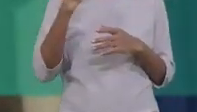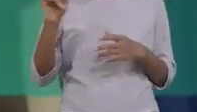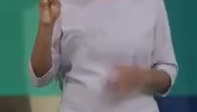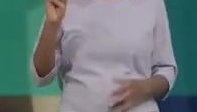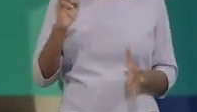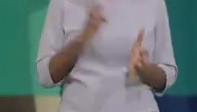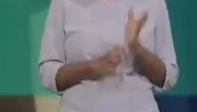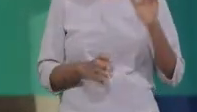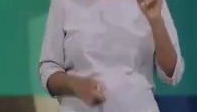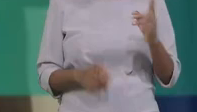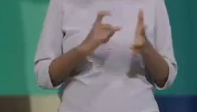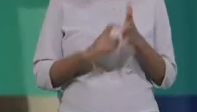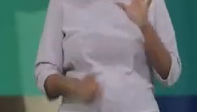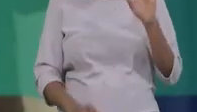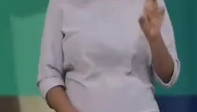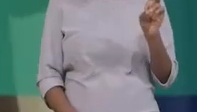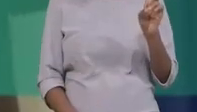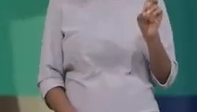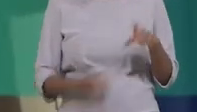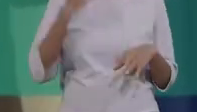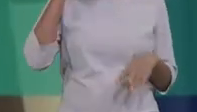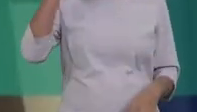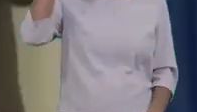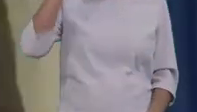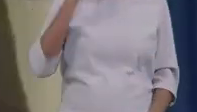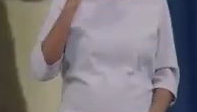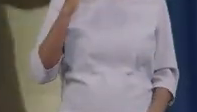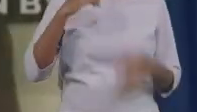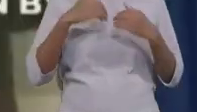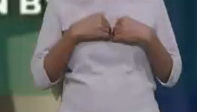Voyons 2 Timothée 1, verset 7.